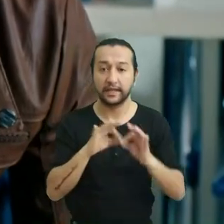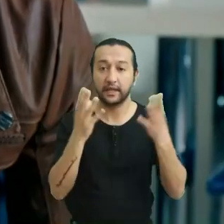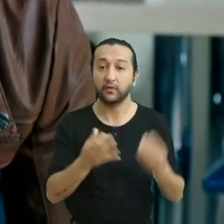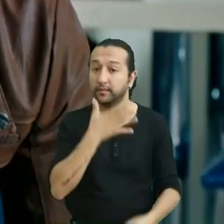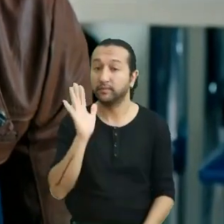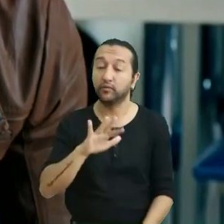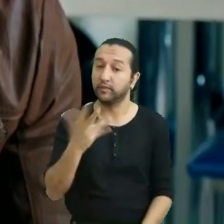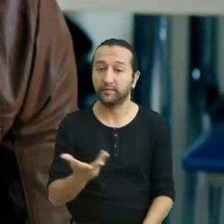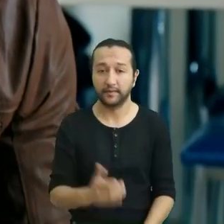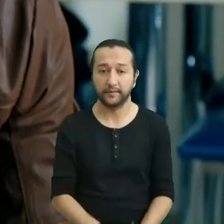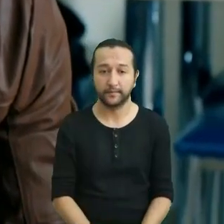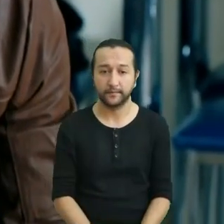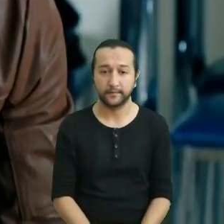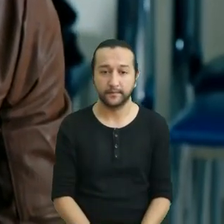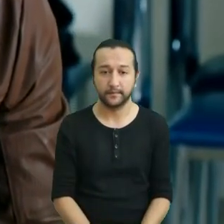olduğunu bilmiyorum ama...